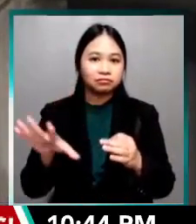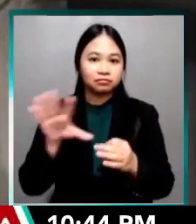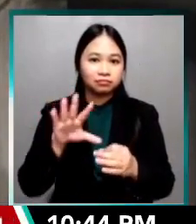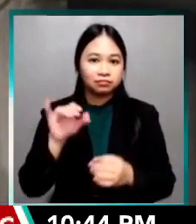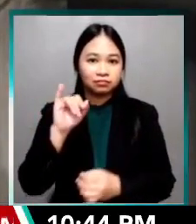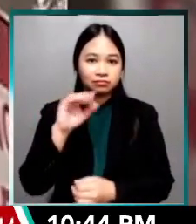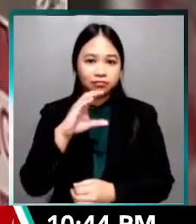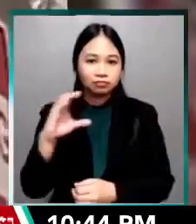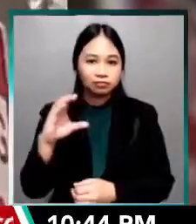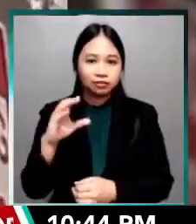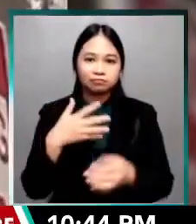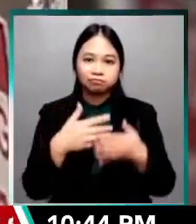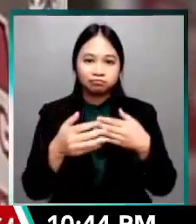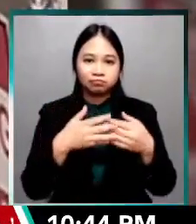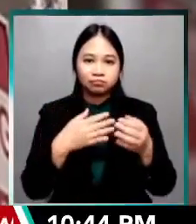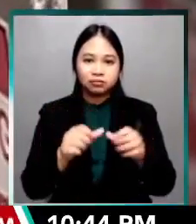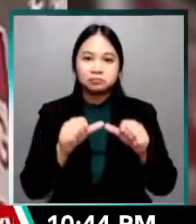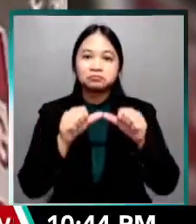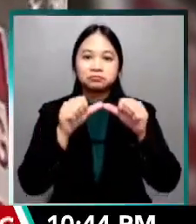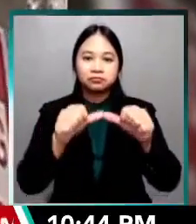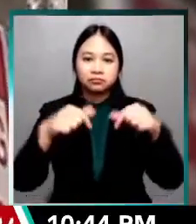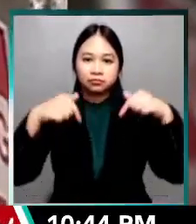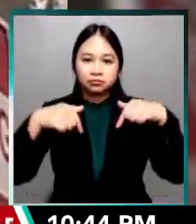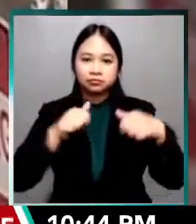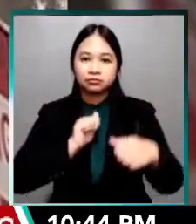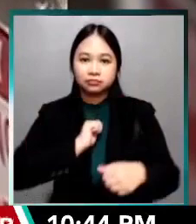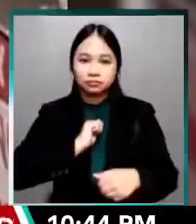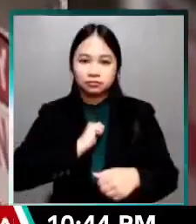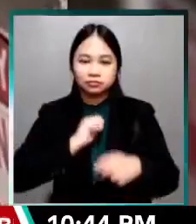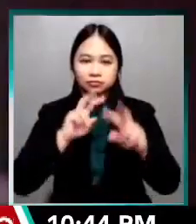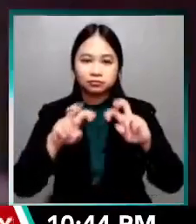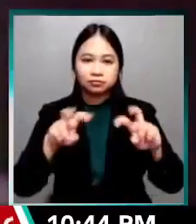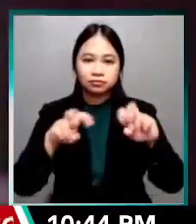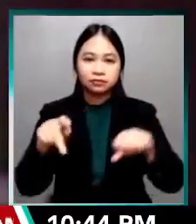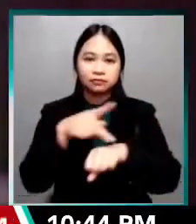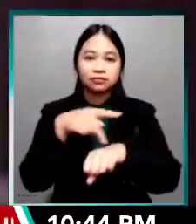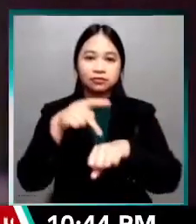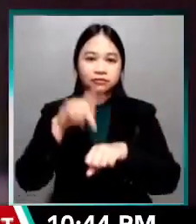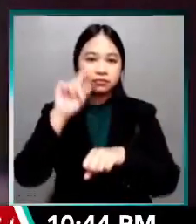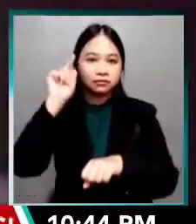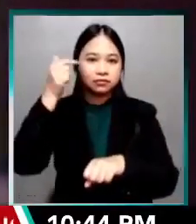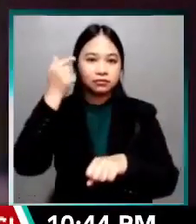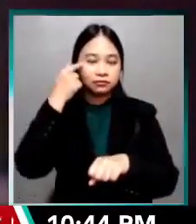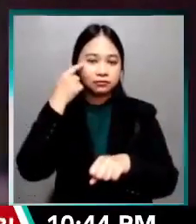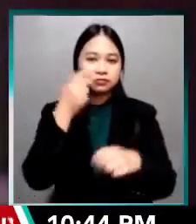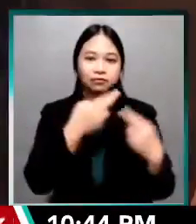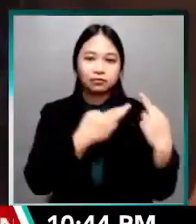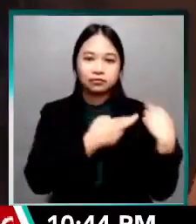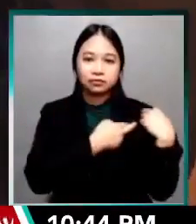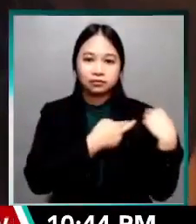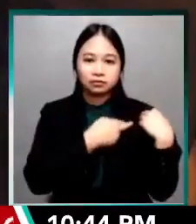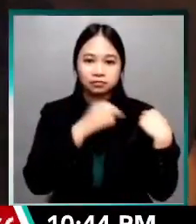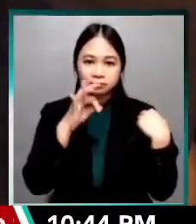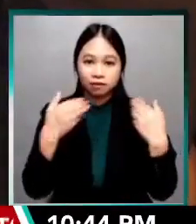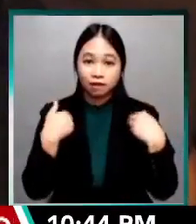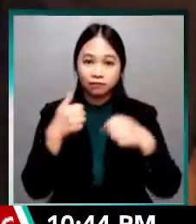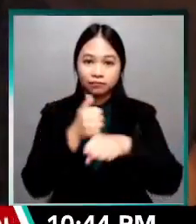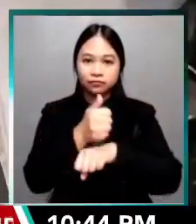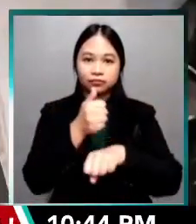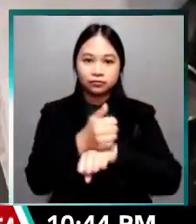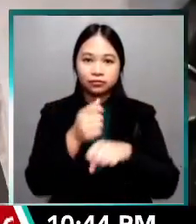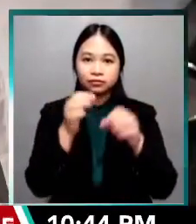tuloy raw ang sariling imbestigasyon at prosekusyon ng Philippine government sa posibleng pang-aabuso sa drug war. Para sa